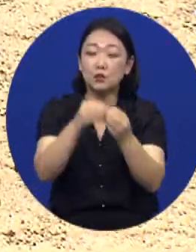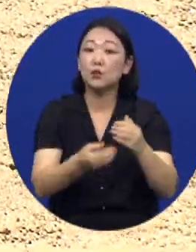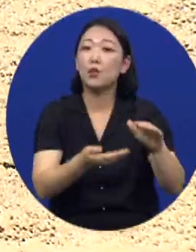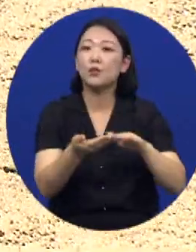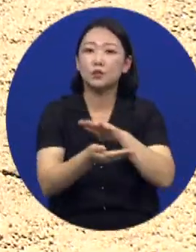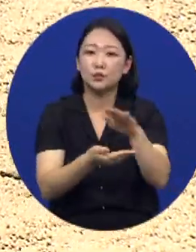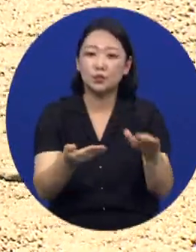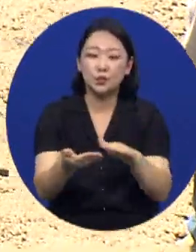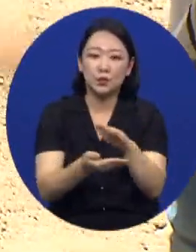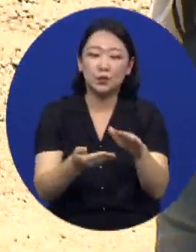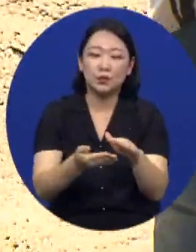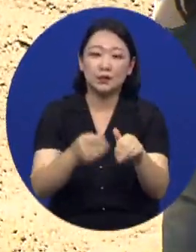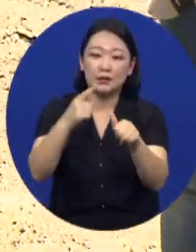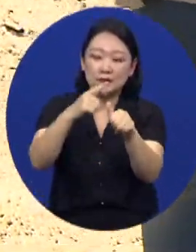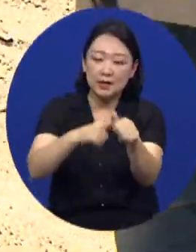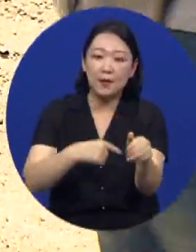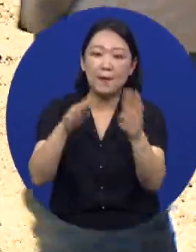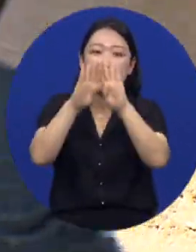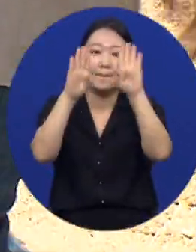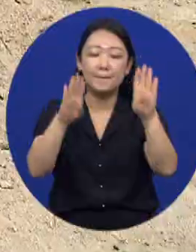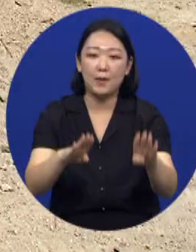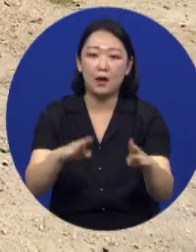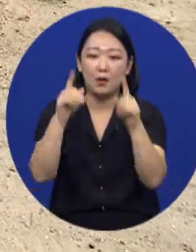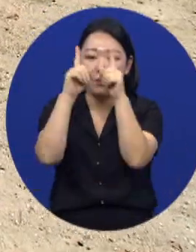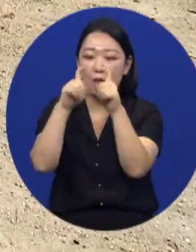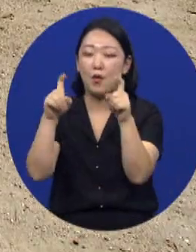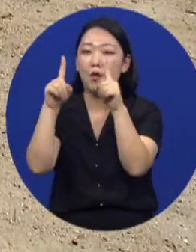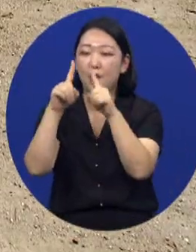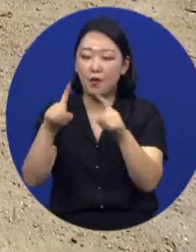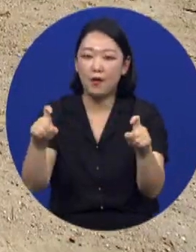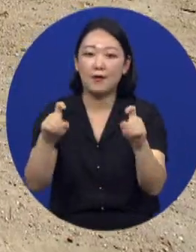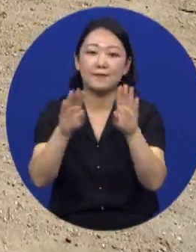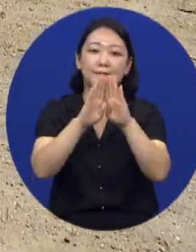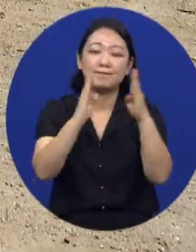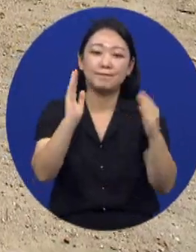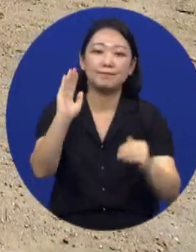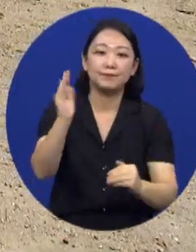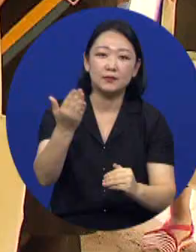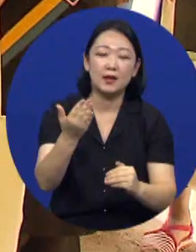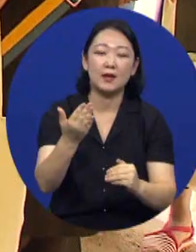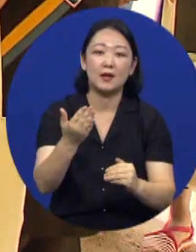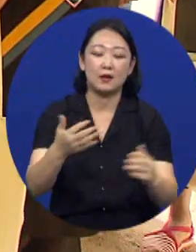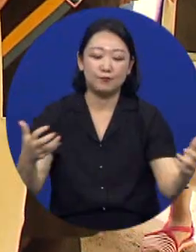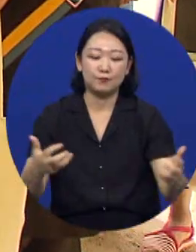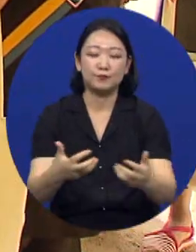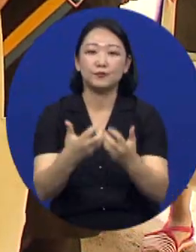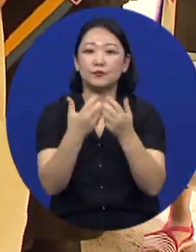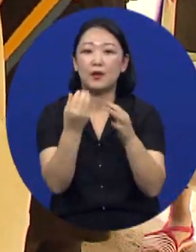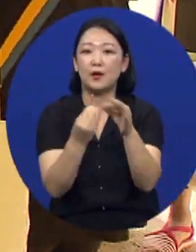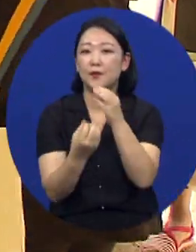행사들도 민속자연사박물관과 목관화 등에서 재개되면서 모처럼